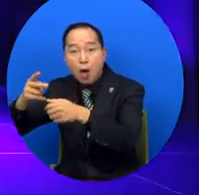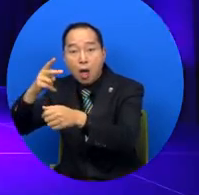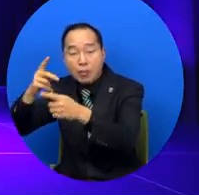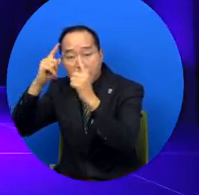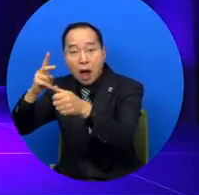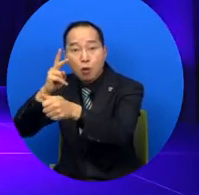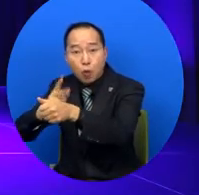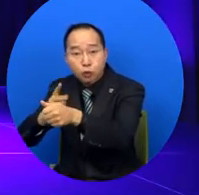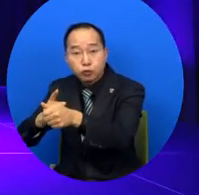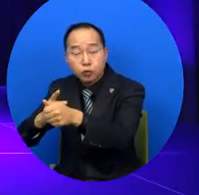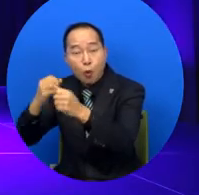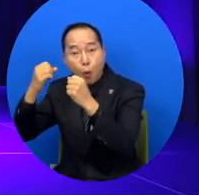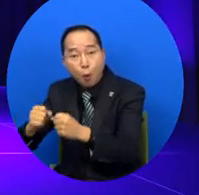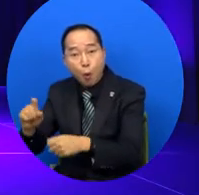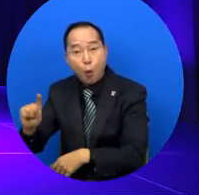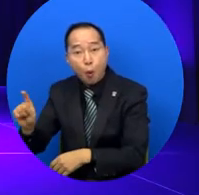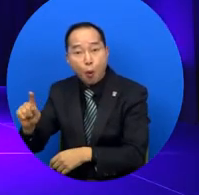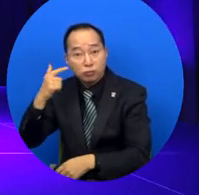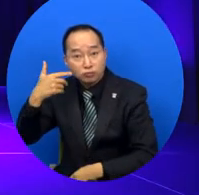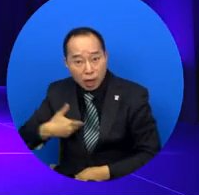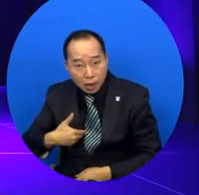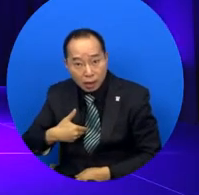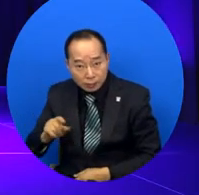묻는데 그것도 전혀 계획한 것이 아니었어요.